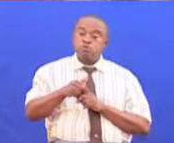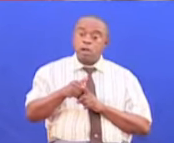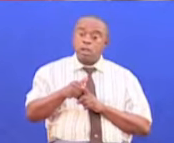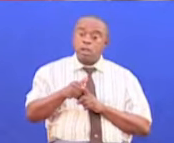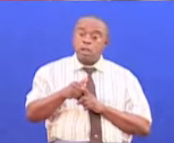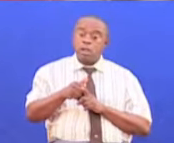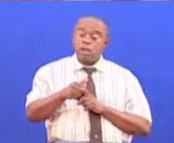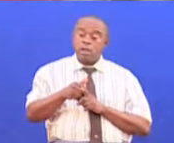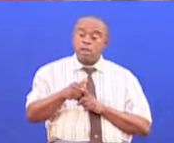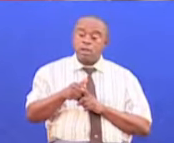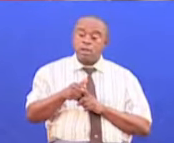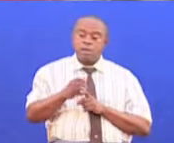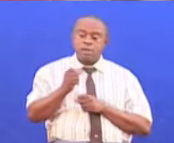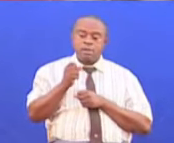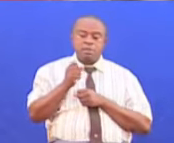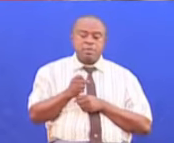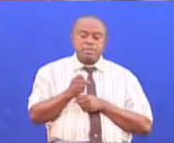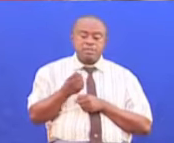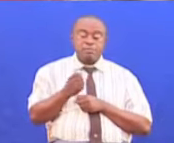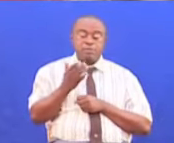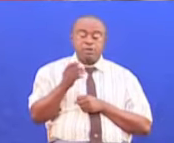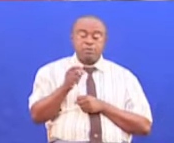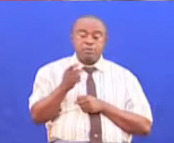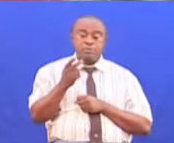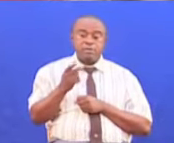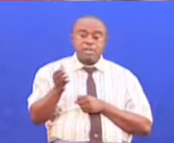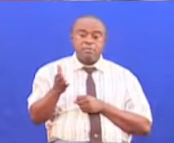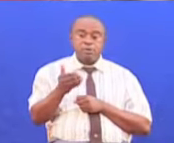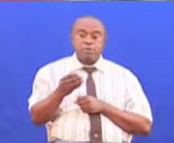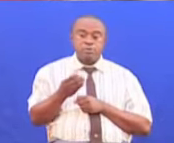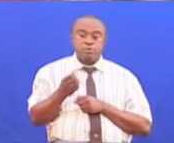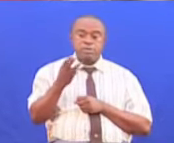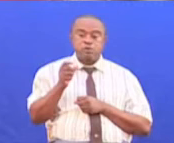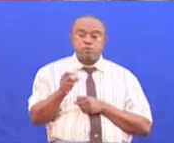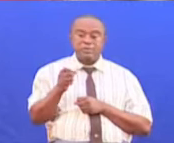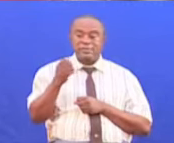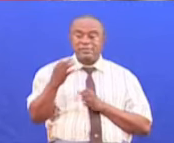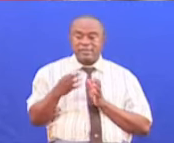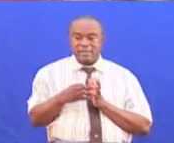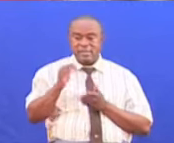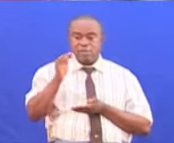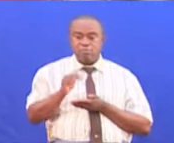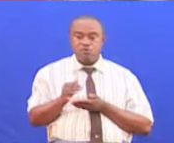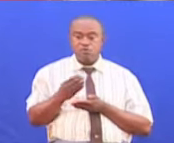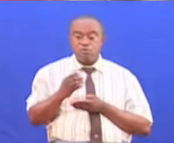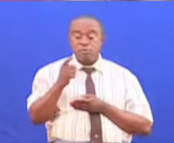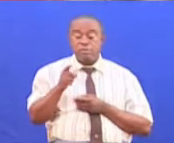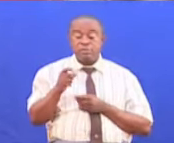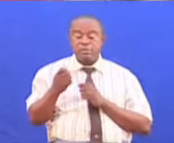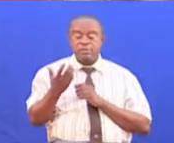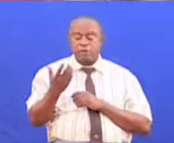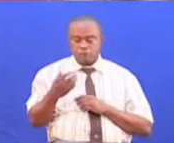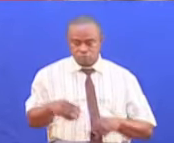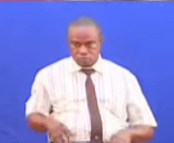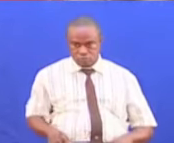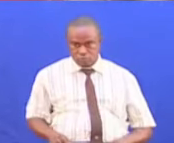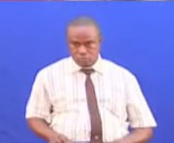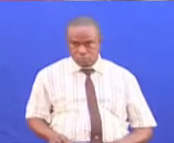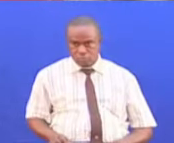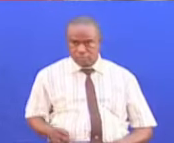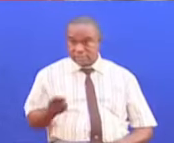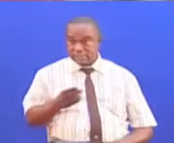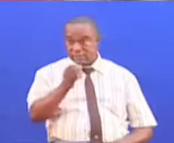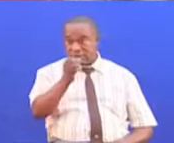baje Ili adinish ilua bilion 5.4 makano Hali yik bilion 3.8 pungu fu ilik kuwa bilion 1.5 amba ni sawa